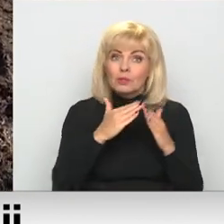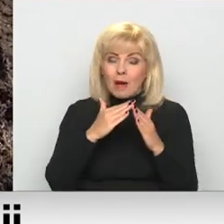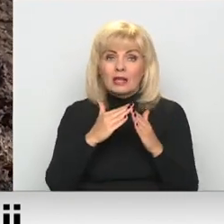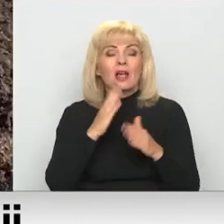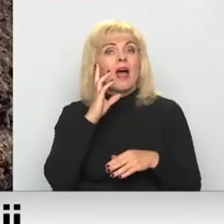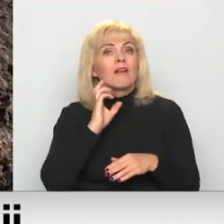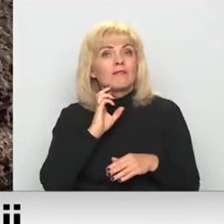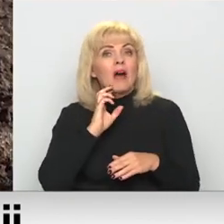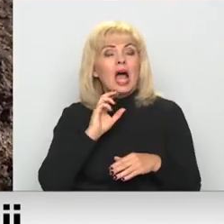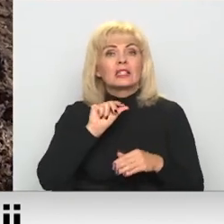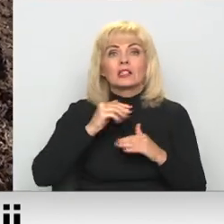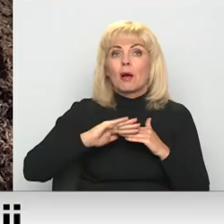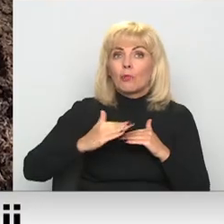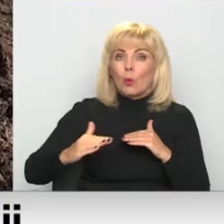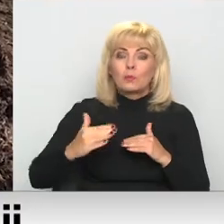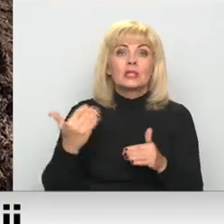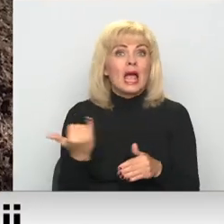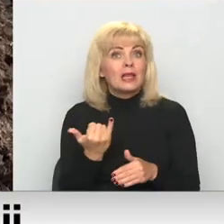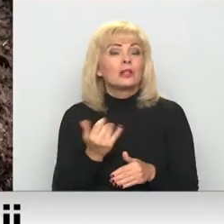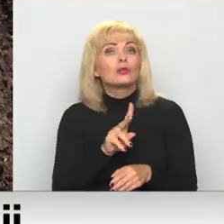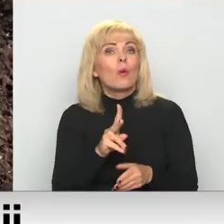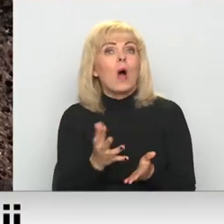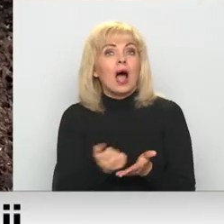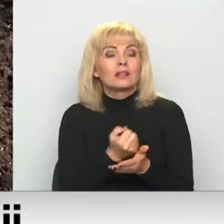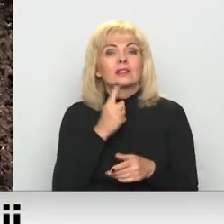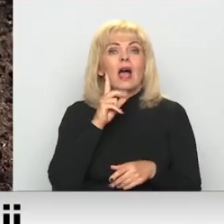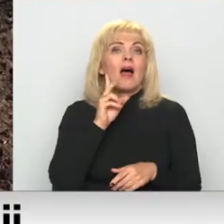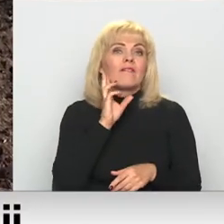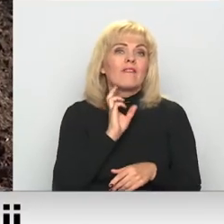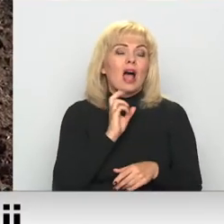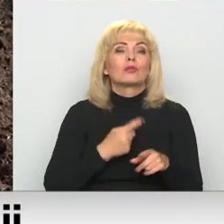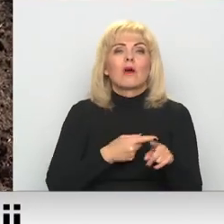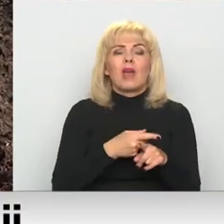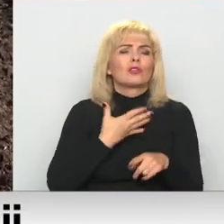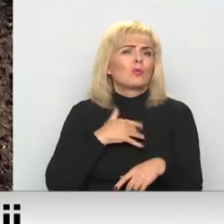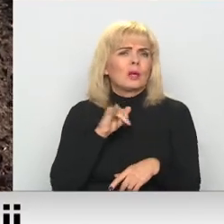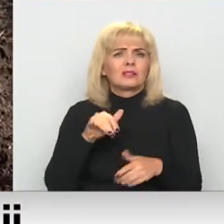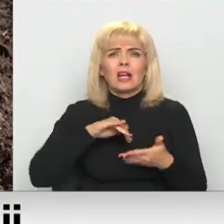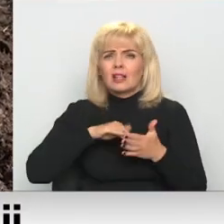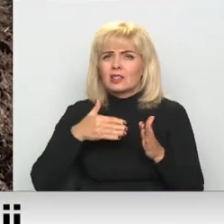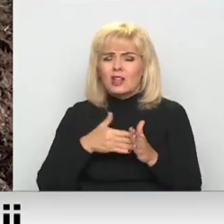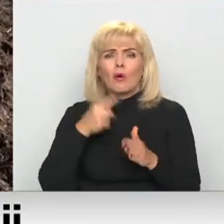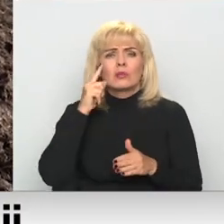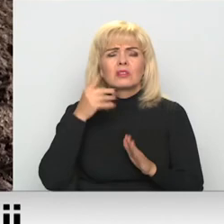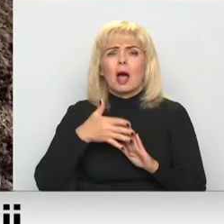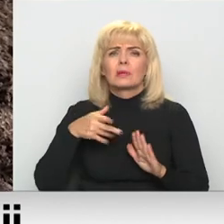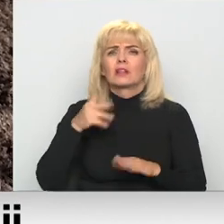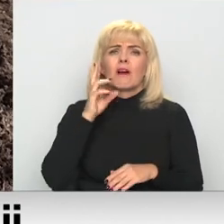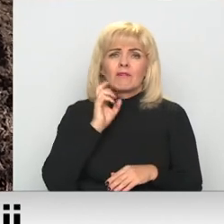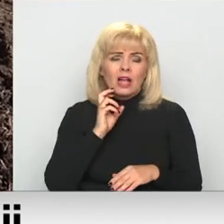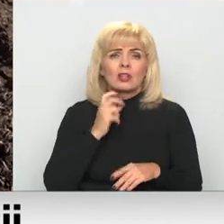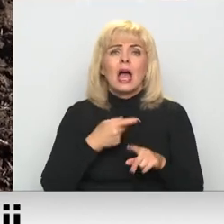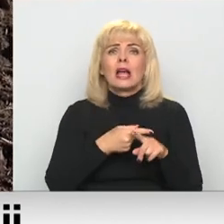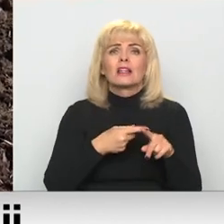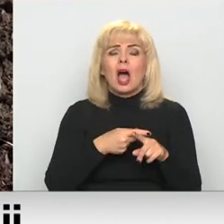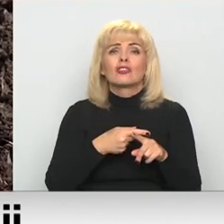pludmales. Ko interesantu esat atradis? Veco nazi, bet ļoti sliktā stāvoklī. Kā sapratāt, kā vecu? Uz naža bija